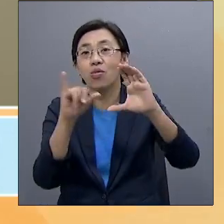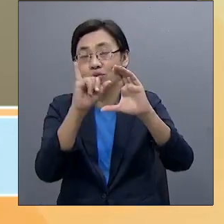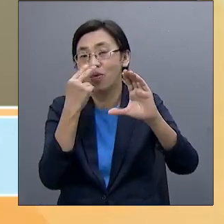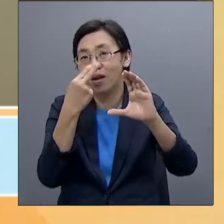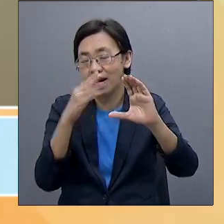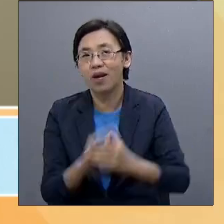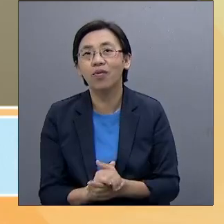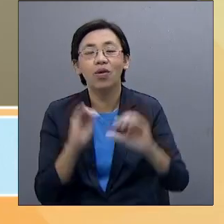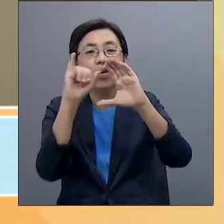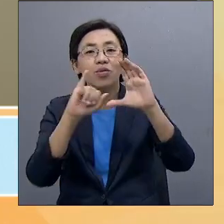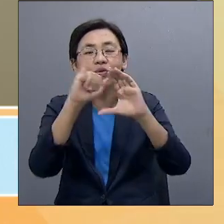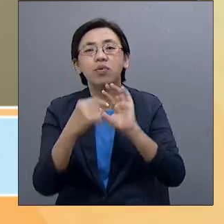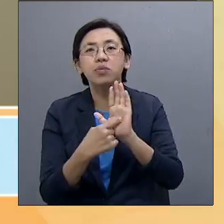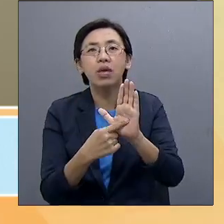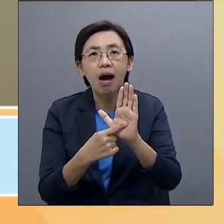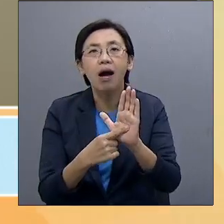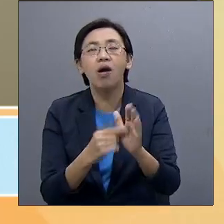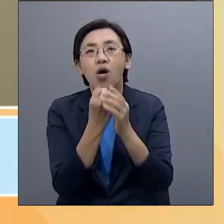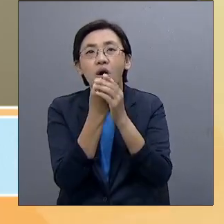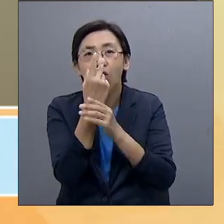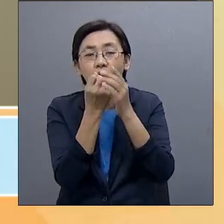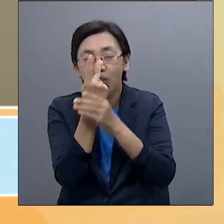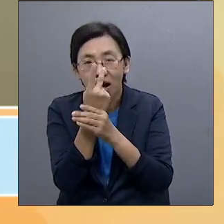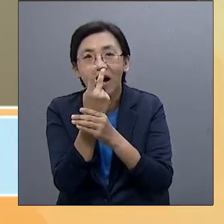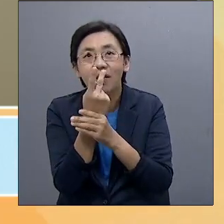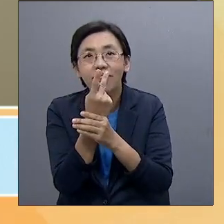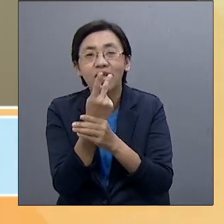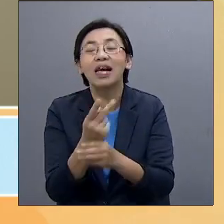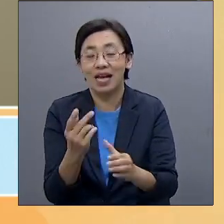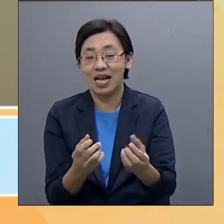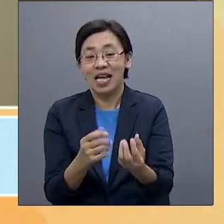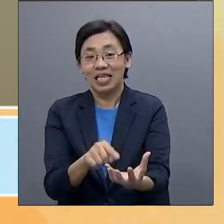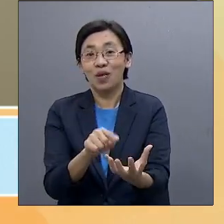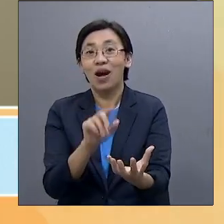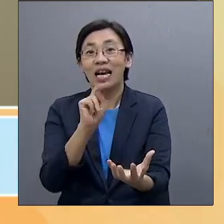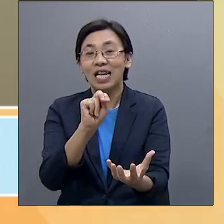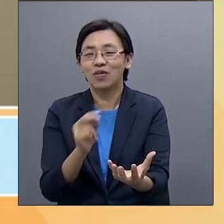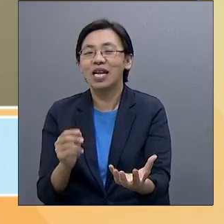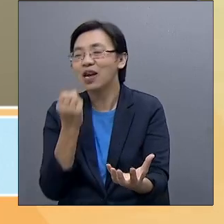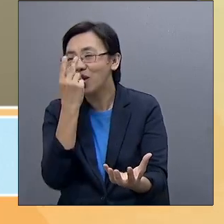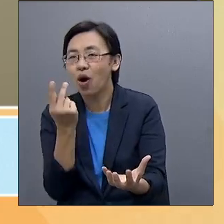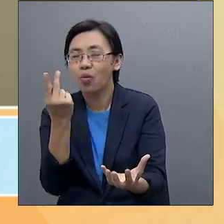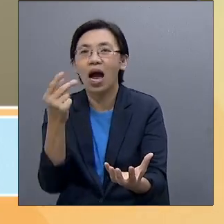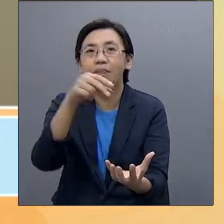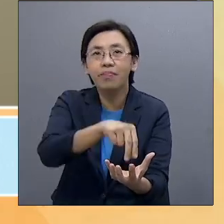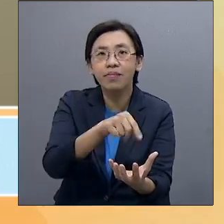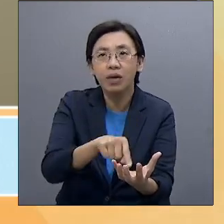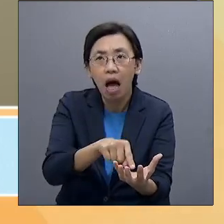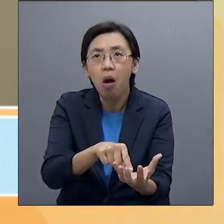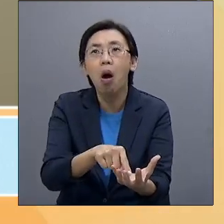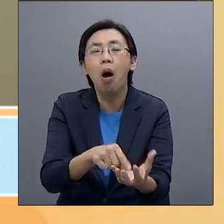างทีเขาจะมาโชว์ว่าเข้าดอกกุหลาบแช่ลงไปในลิควิดไนโตรเจนแล้วก็เอามาเคาะมันแตกมันแก้วเล